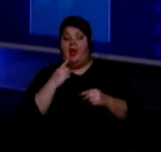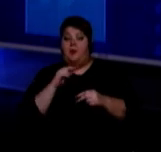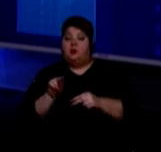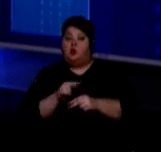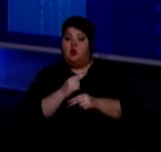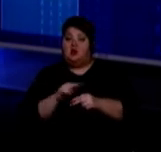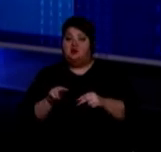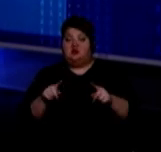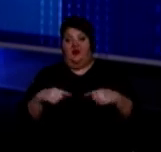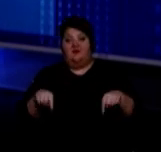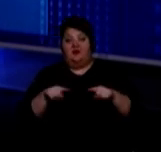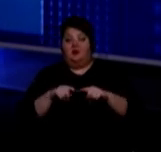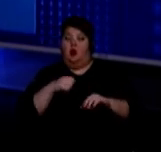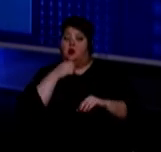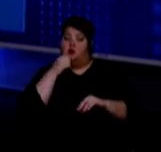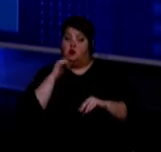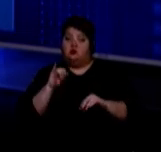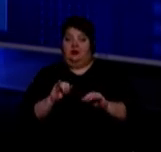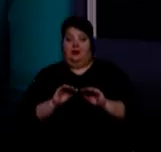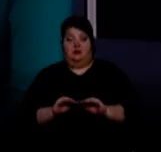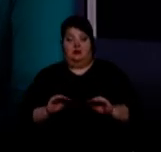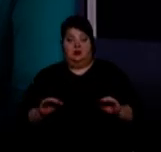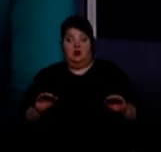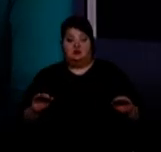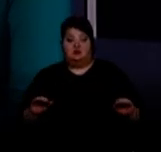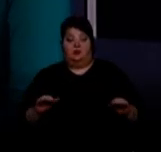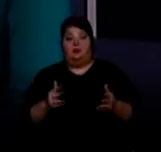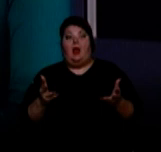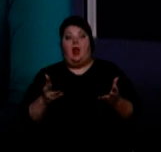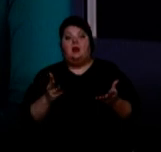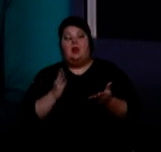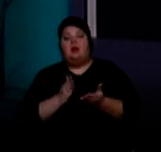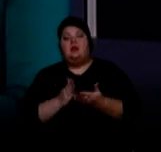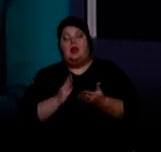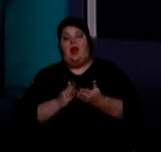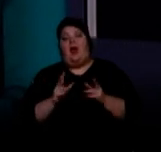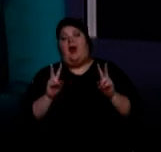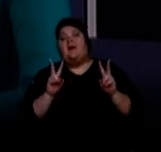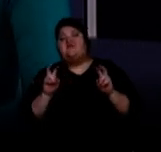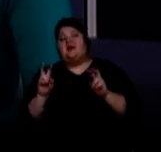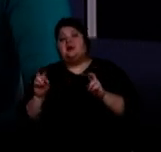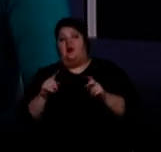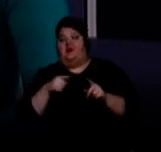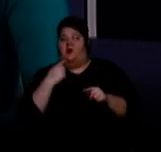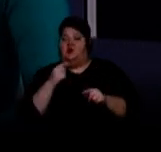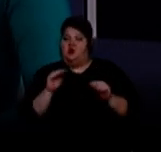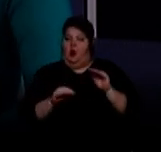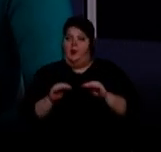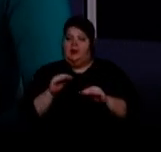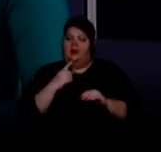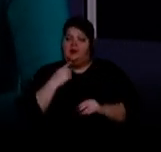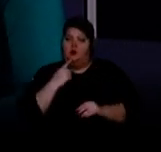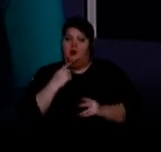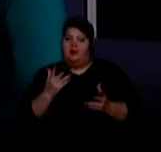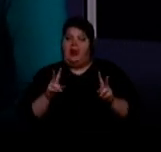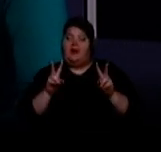відділення, як і дорослі, так і дитячі. А які є види донорства? Ви говорите про компоненти крові. Угу.